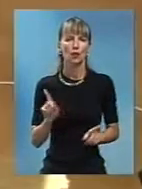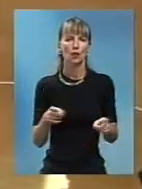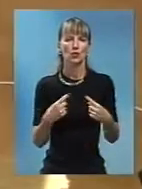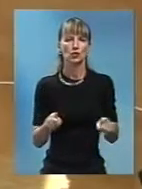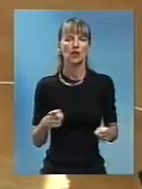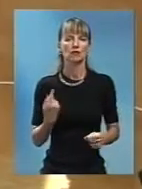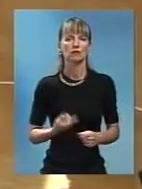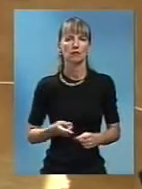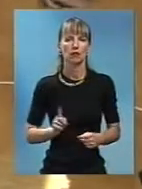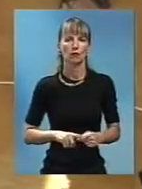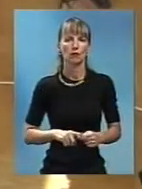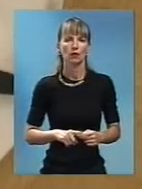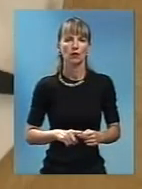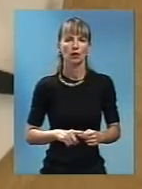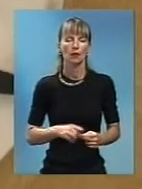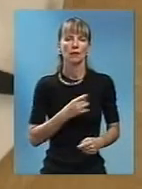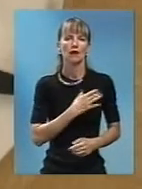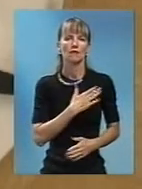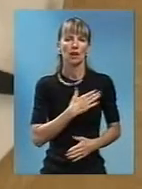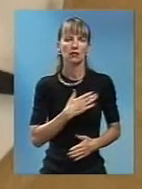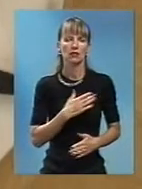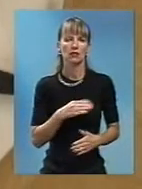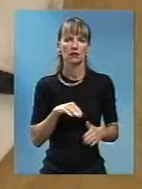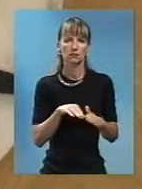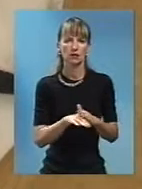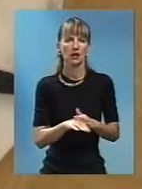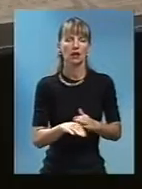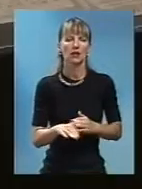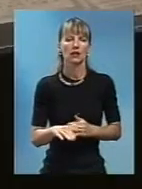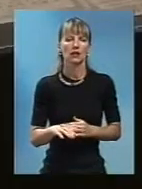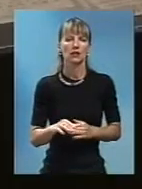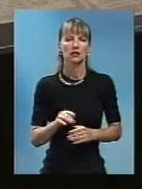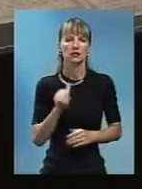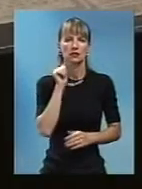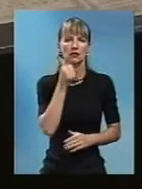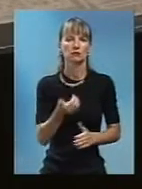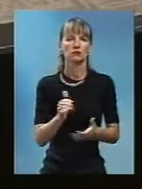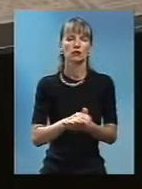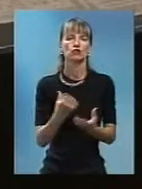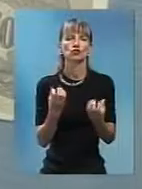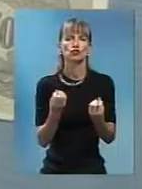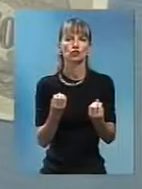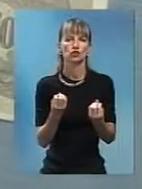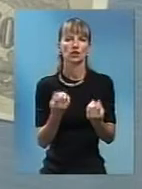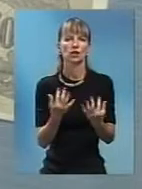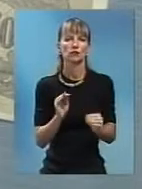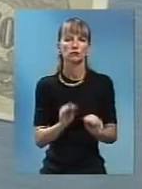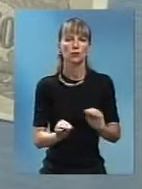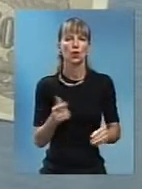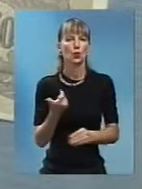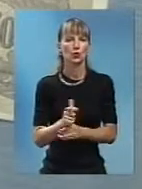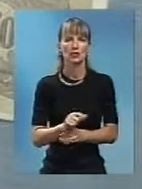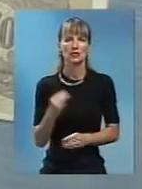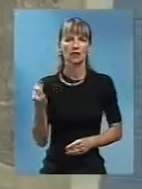тобто приватні колекції. Завтра наша виставка доповниться ще кількома експонатами, досить